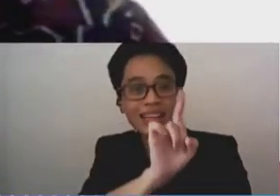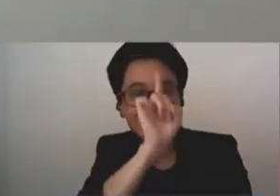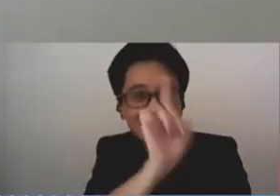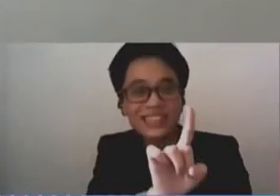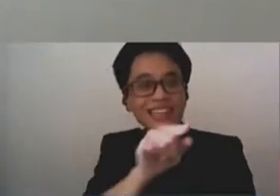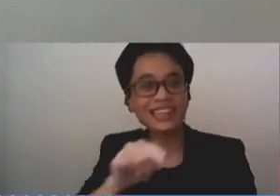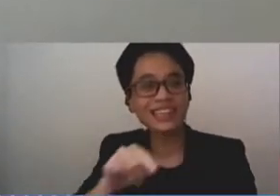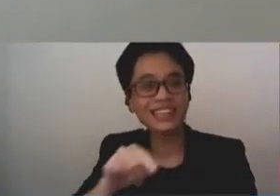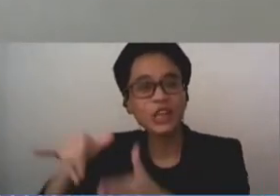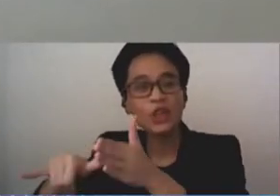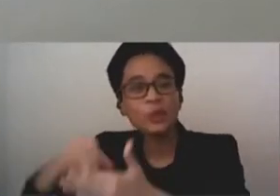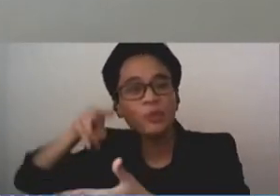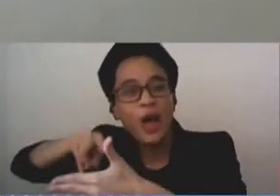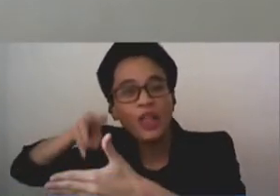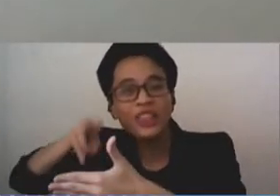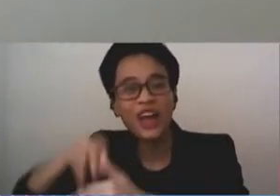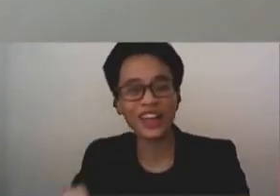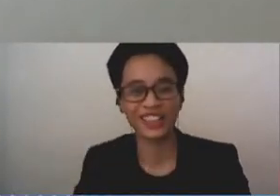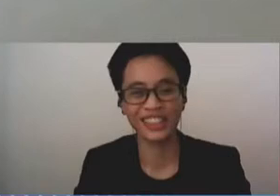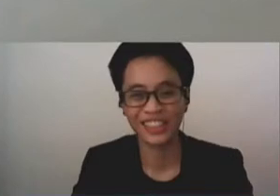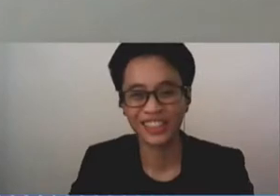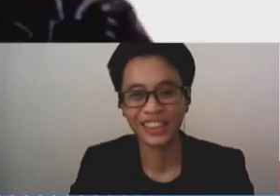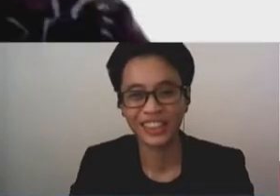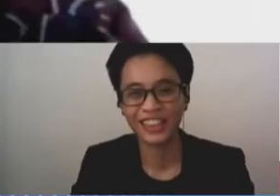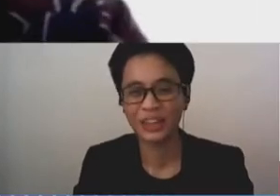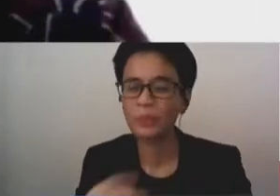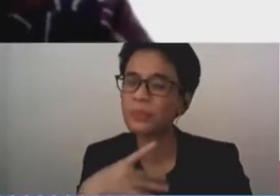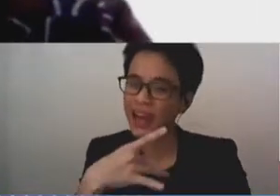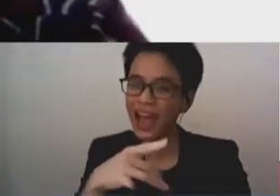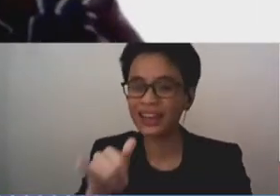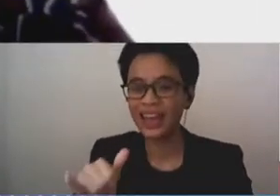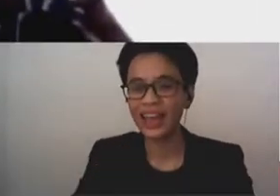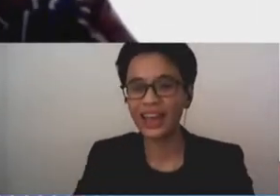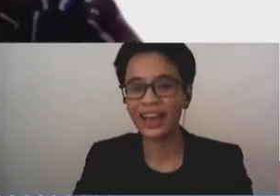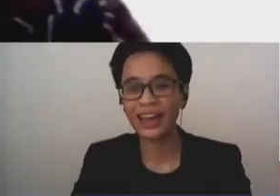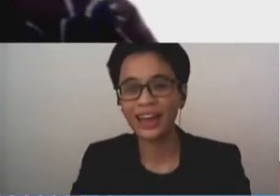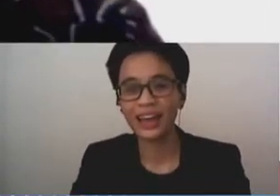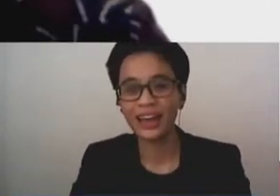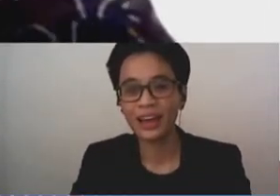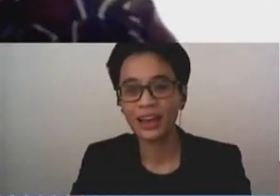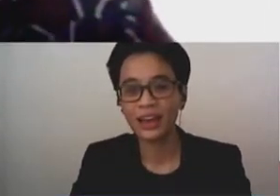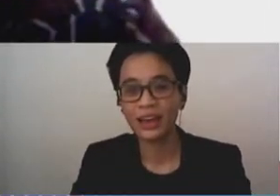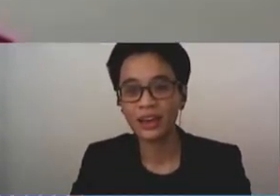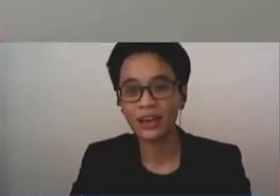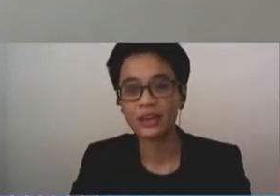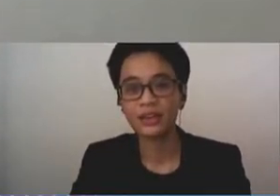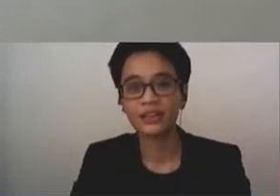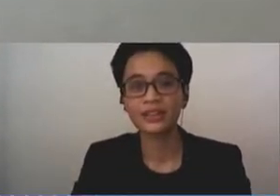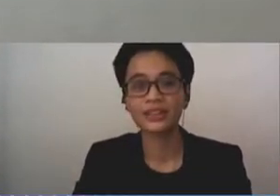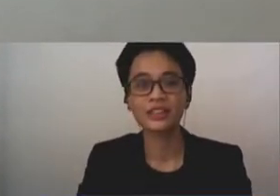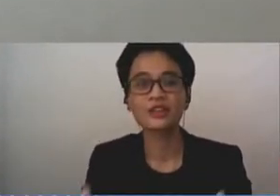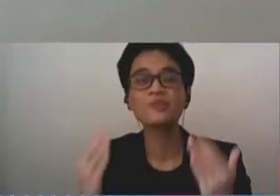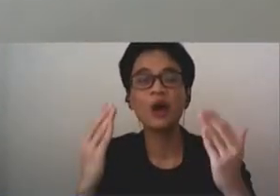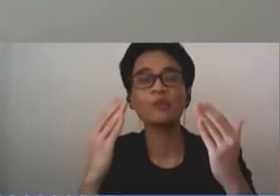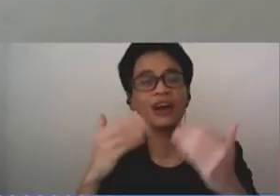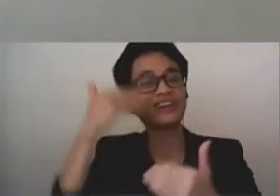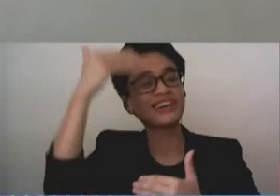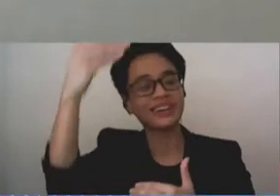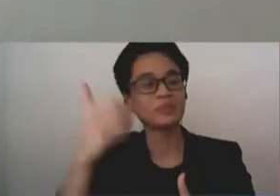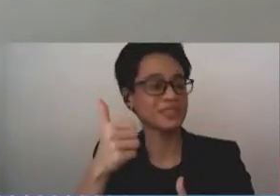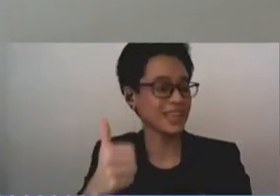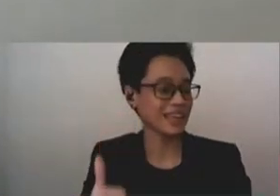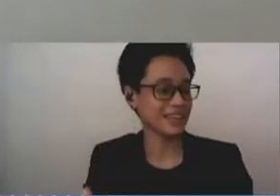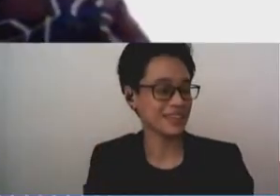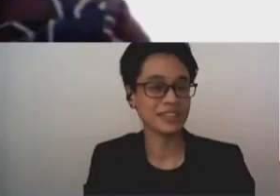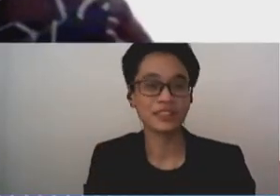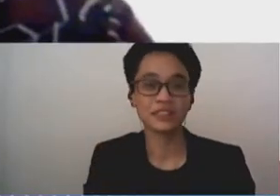kan, kasih komen. Tanya juga kan, menarik juga ini, saya kan berikan gitu kan. Belum bisa, semoga bisa suatu saat ya komen. Oke.